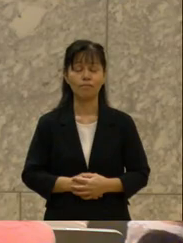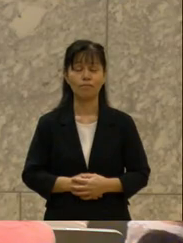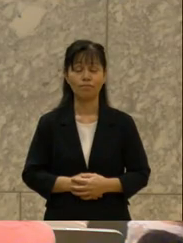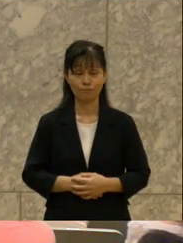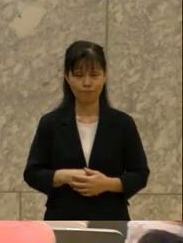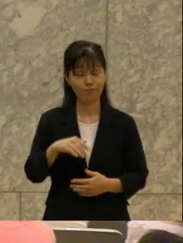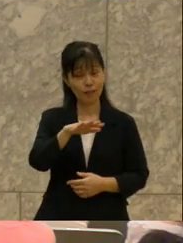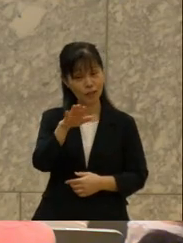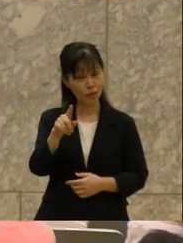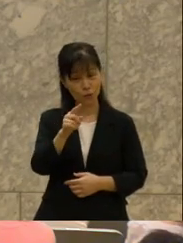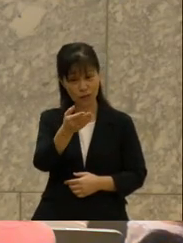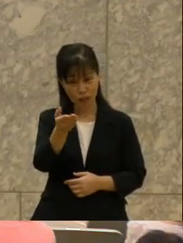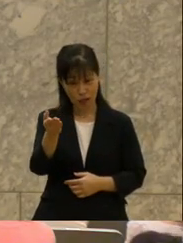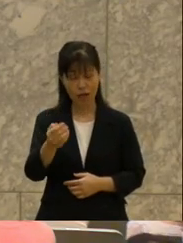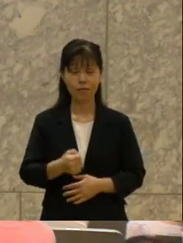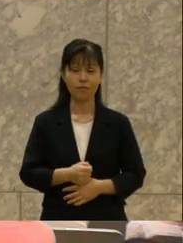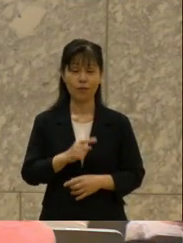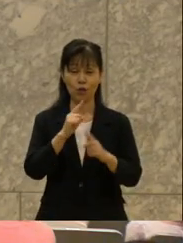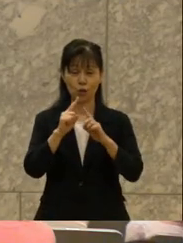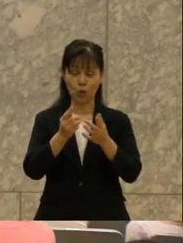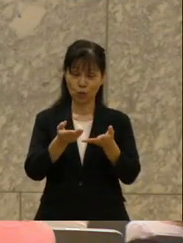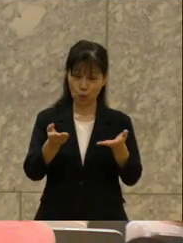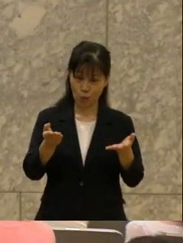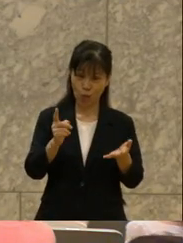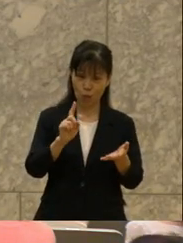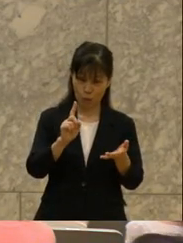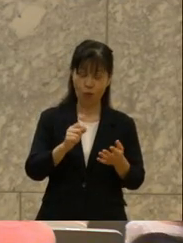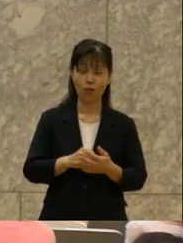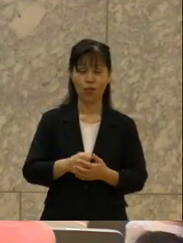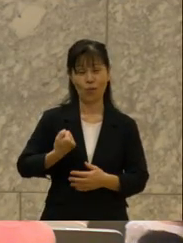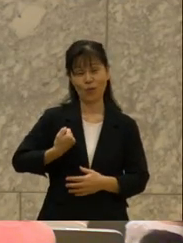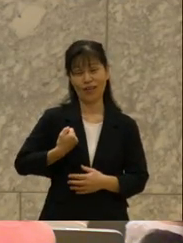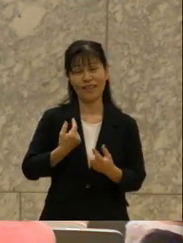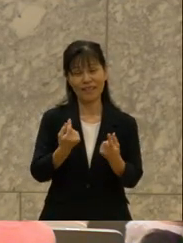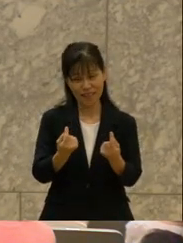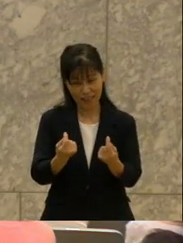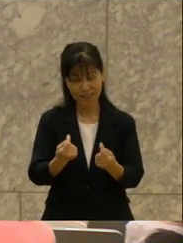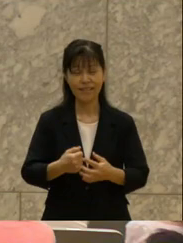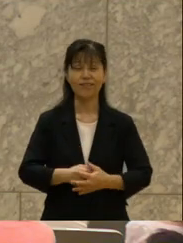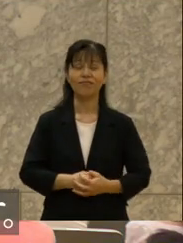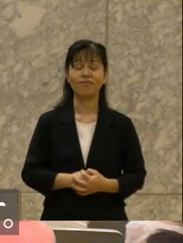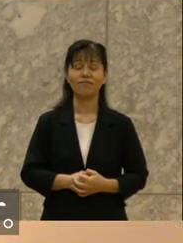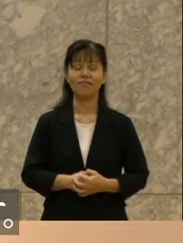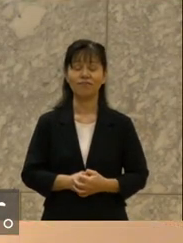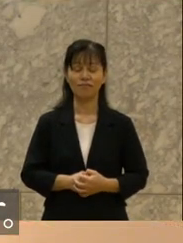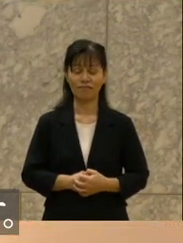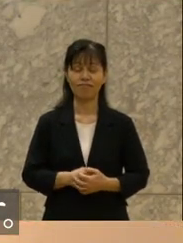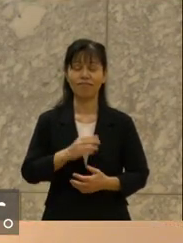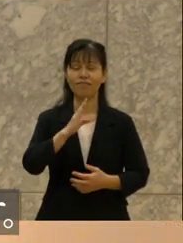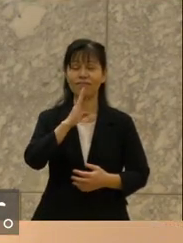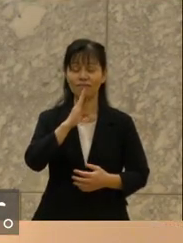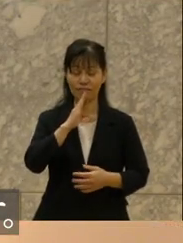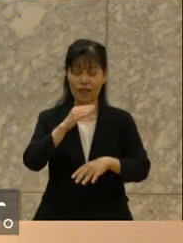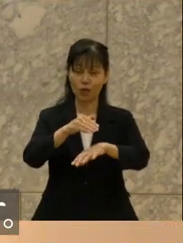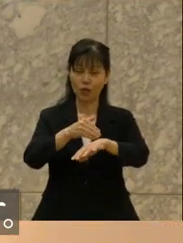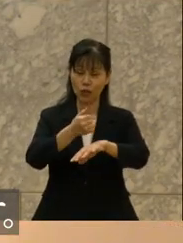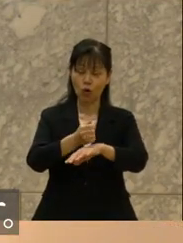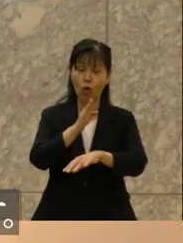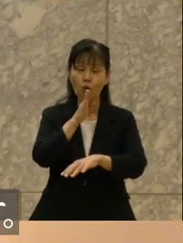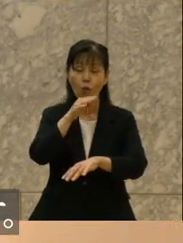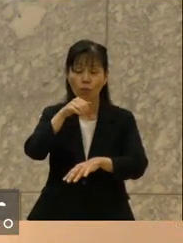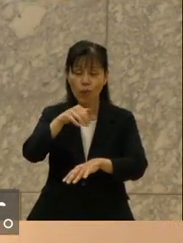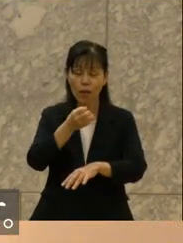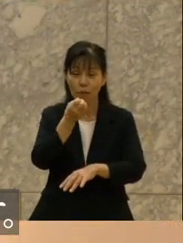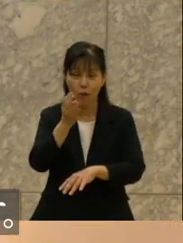皆さんどうでしたトークショー面白かったですね本当にアスリートの本音を